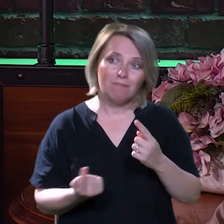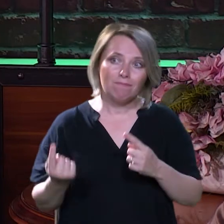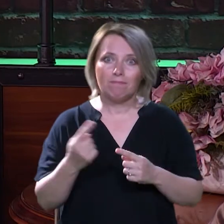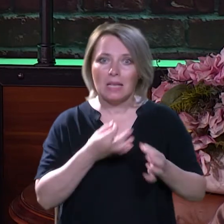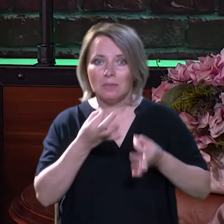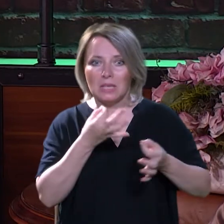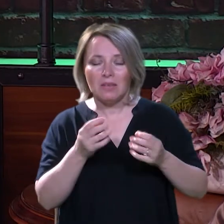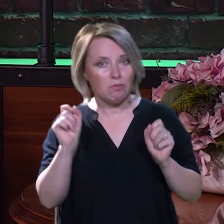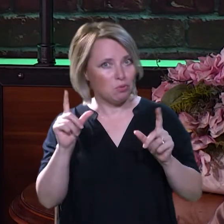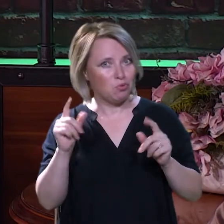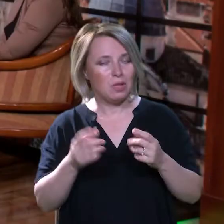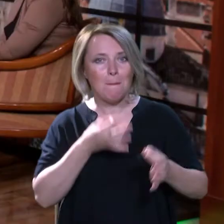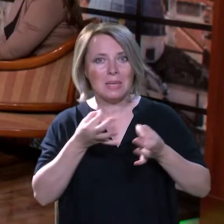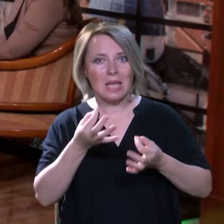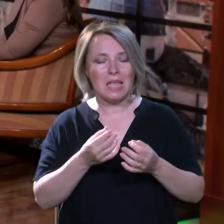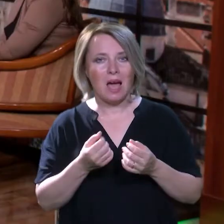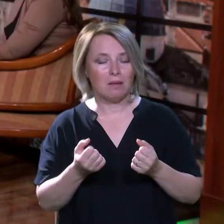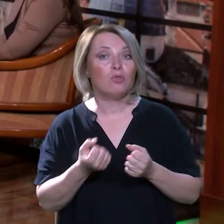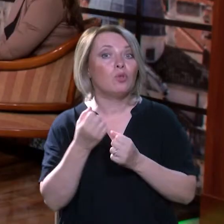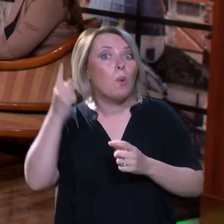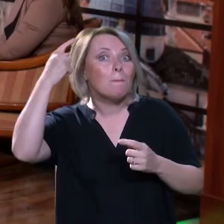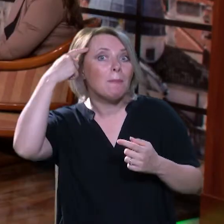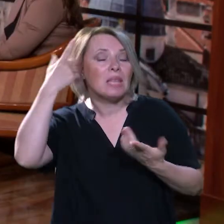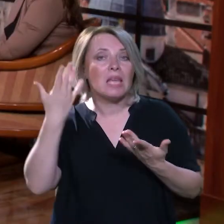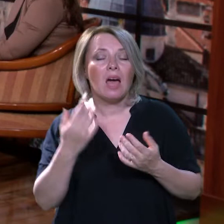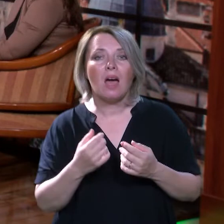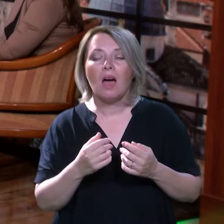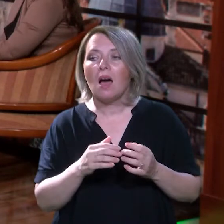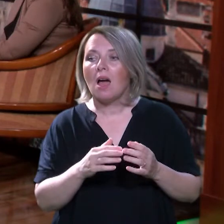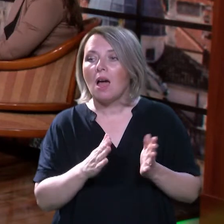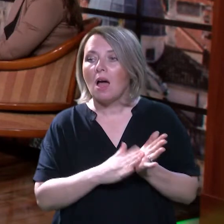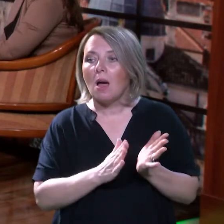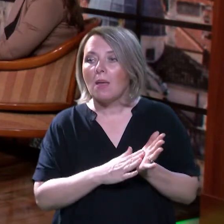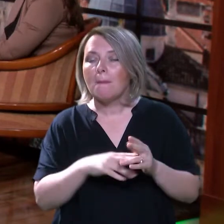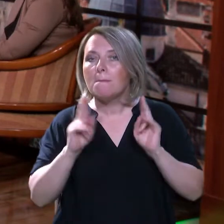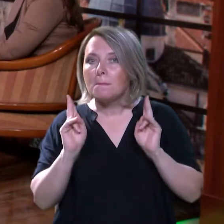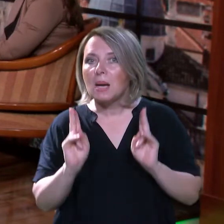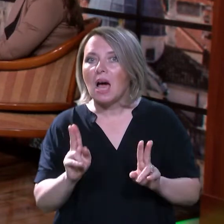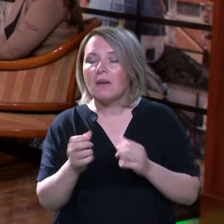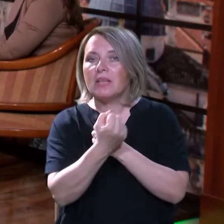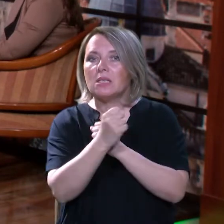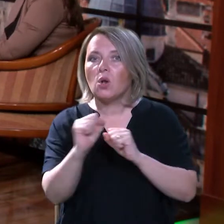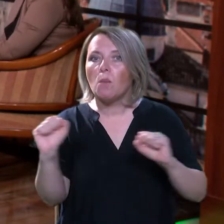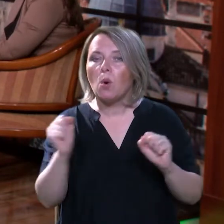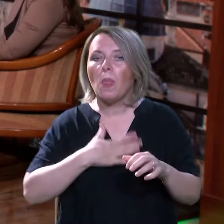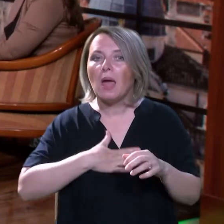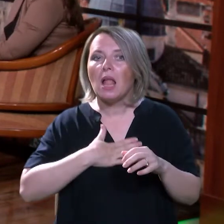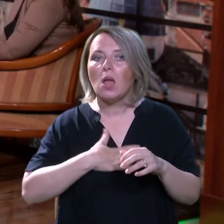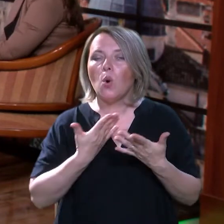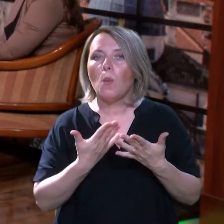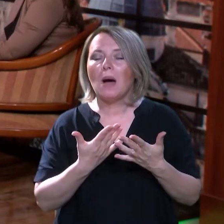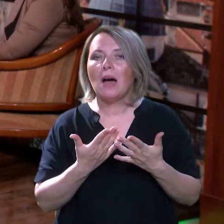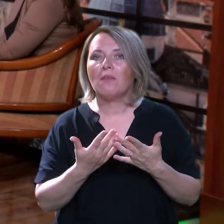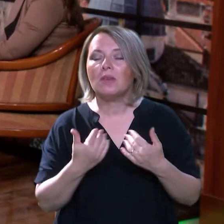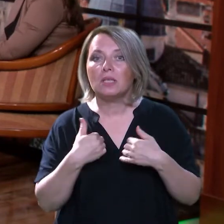primjer? Pa na primjer, ne znam, pravde, slobode, ljubavi ili nešto slično. Dakle, svoje